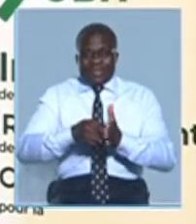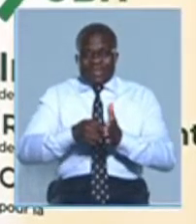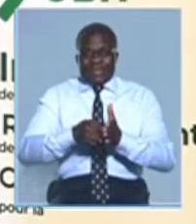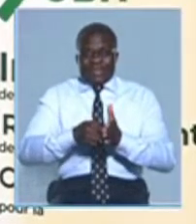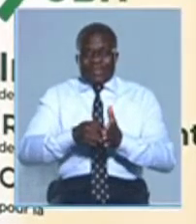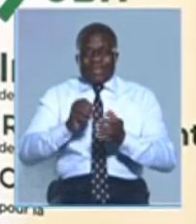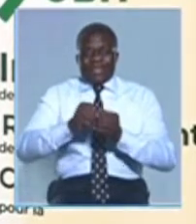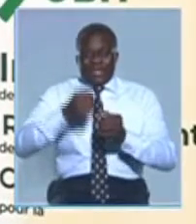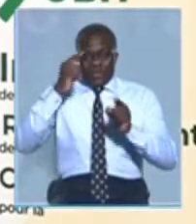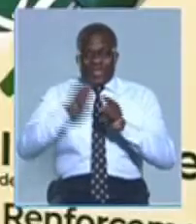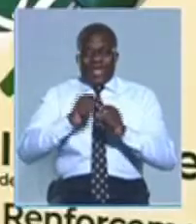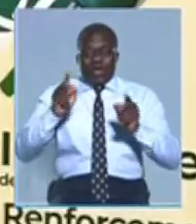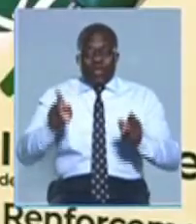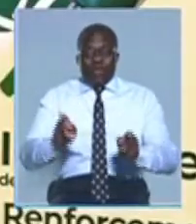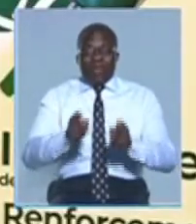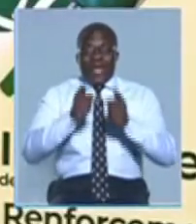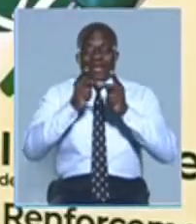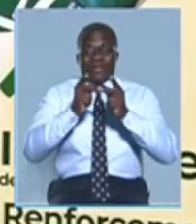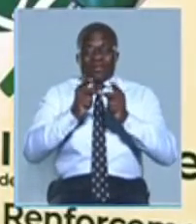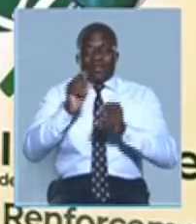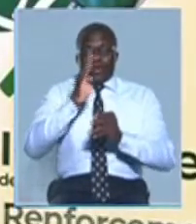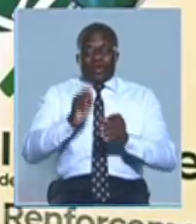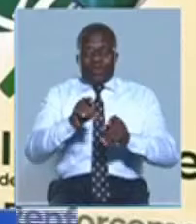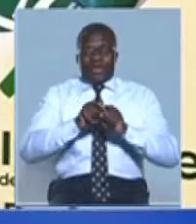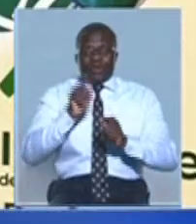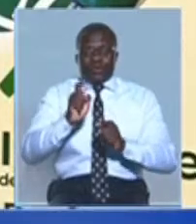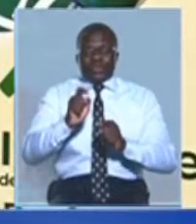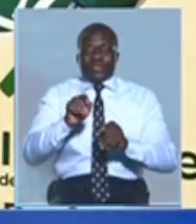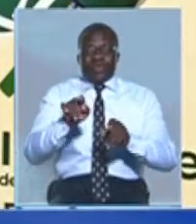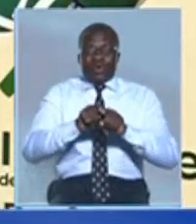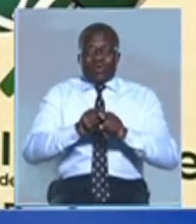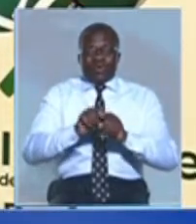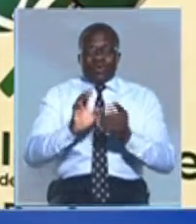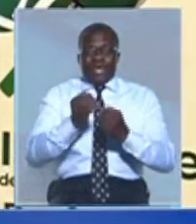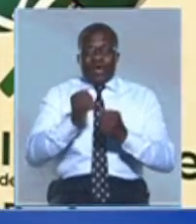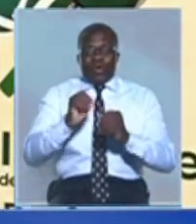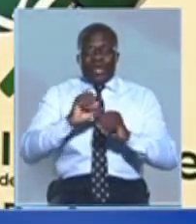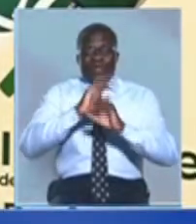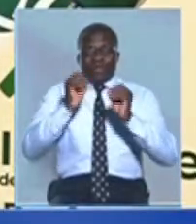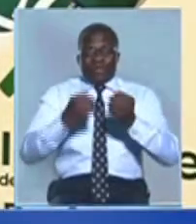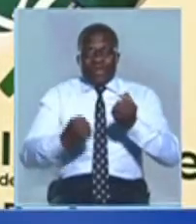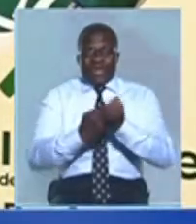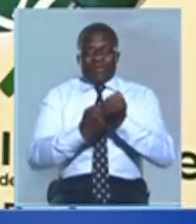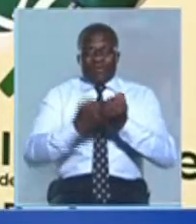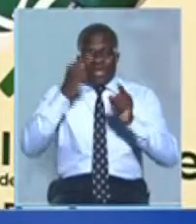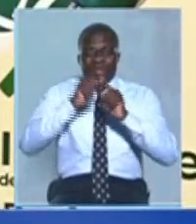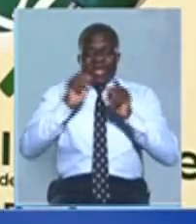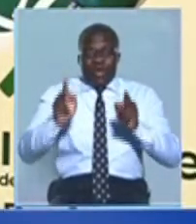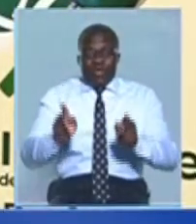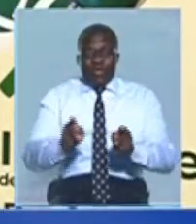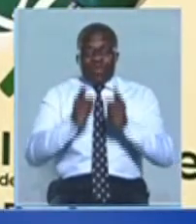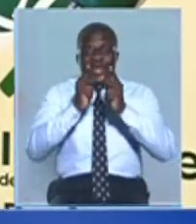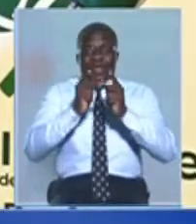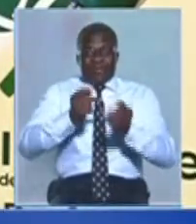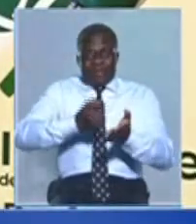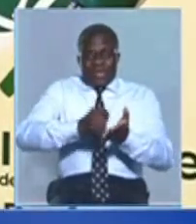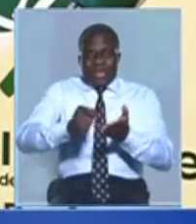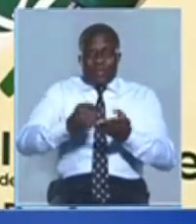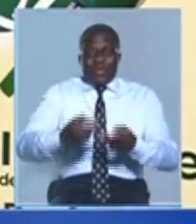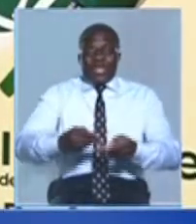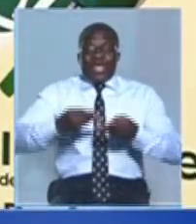de l'accord de Paris. Le Bénin aussi doit, conformément au cadre de transparence renforcé de l'accord de Paris, élaborer et